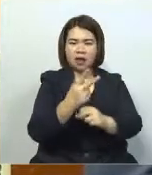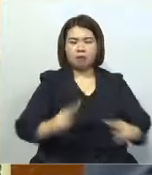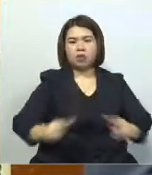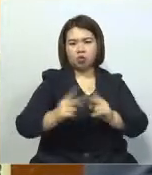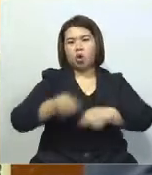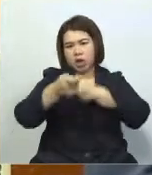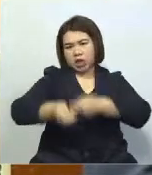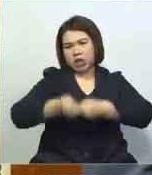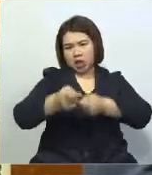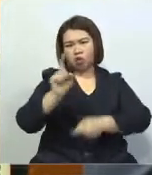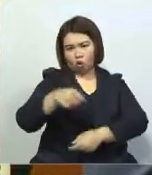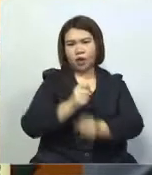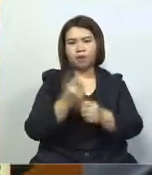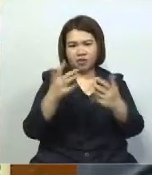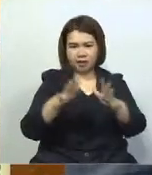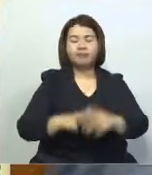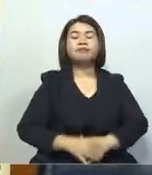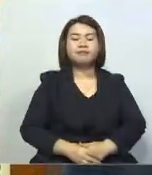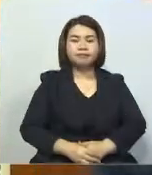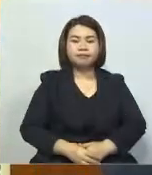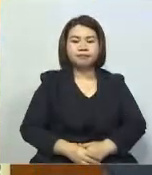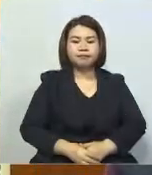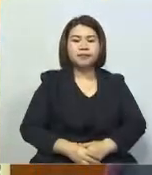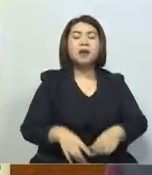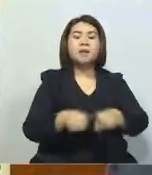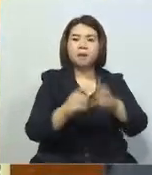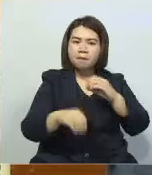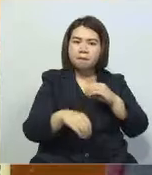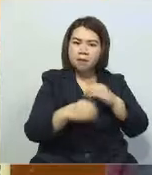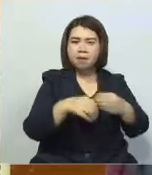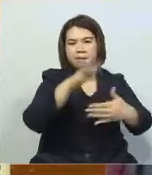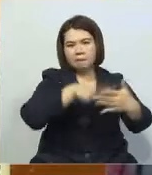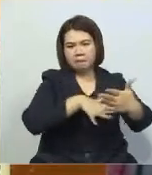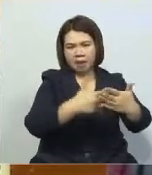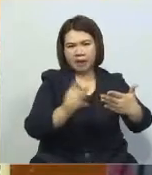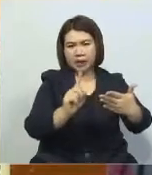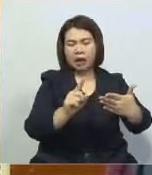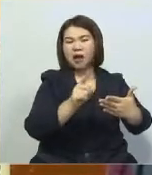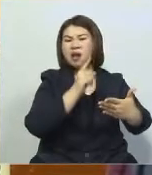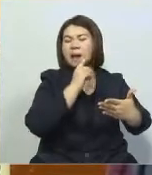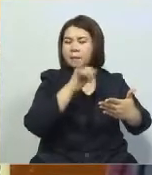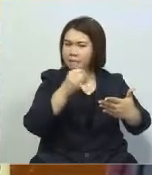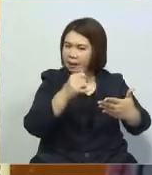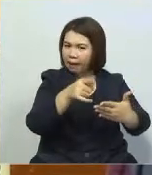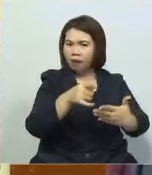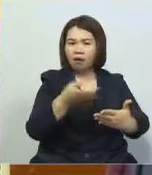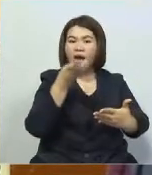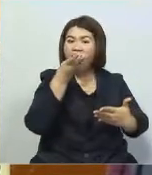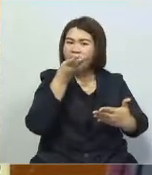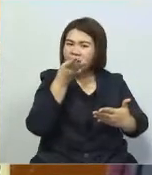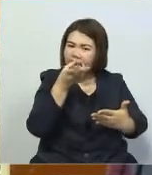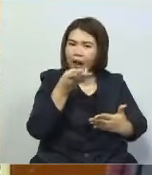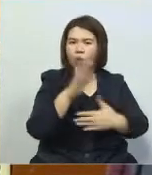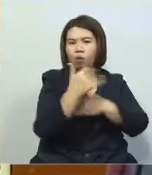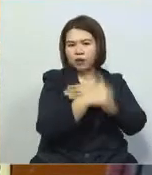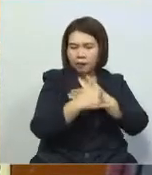ให้เสร็จนะครับ3ปีครับเป็นการเพิ่มมาตรการในการป้องกันการลักลอบนำเข้าข้าว